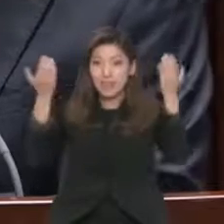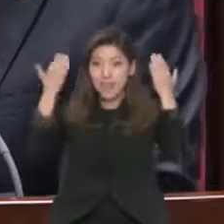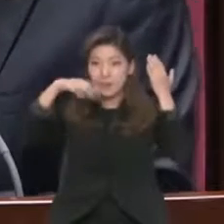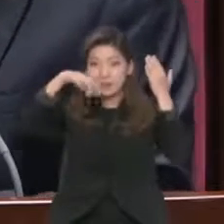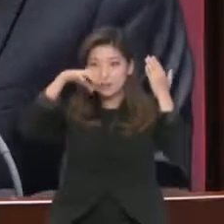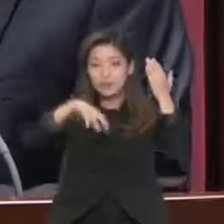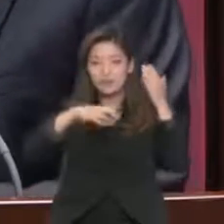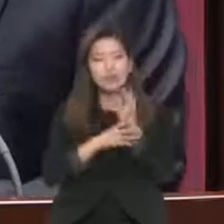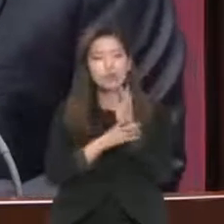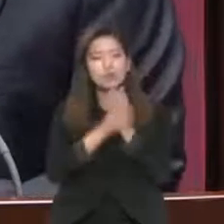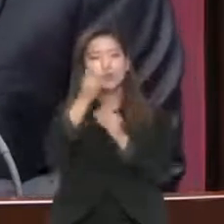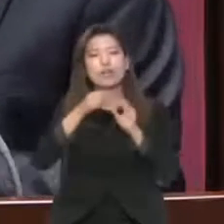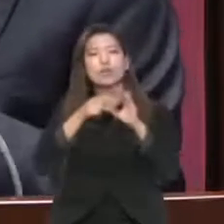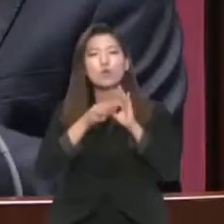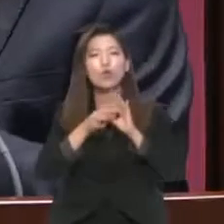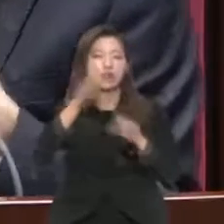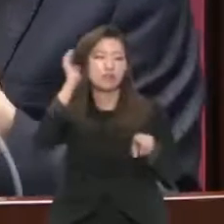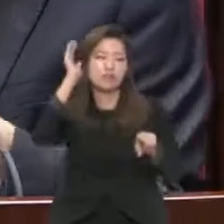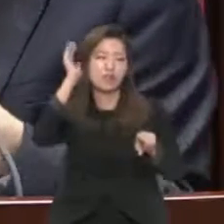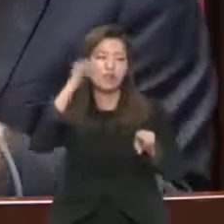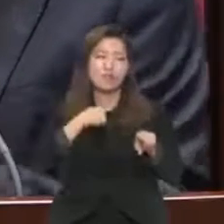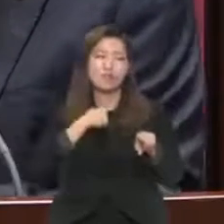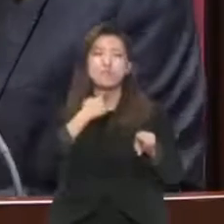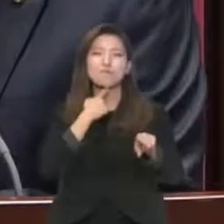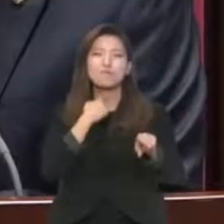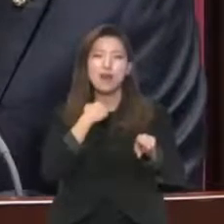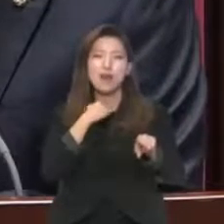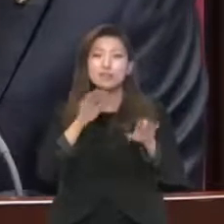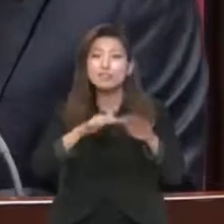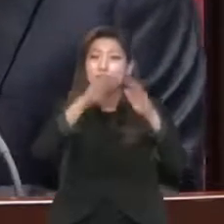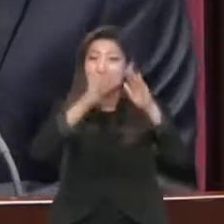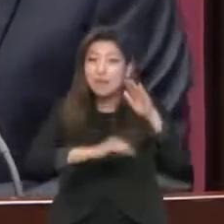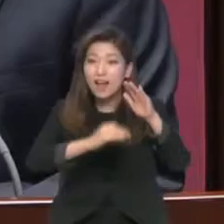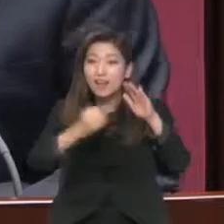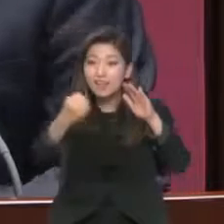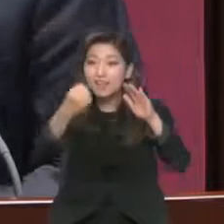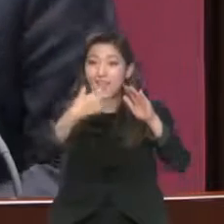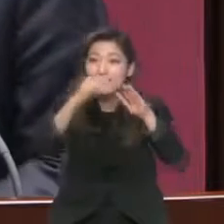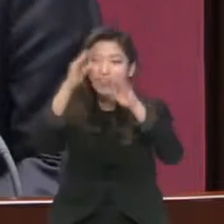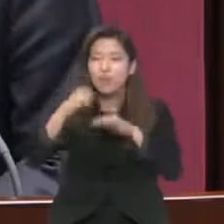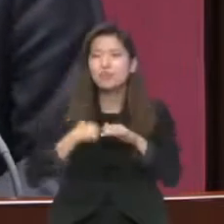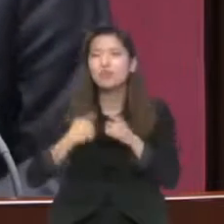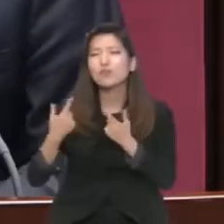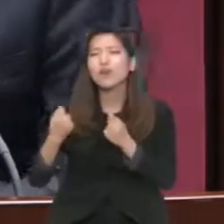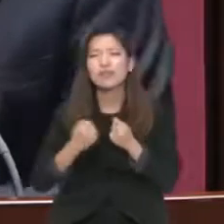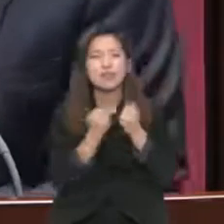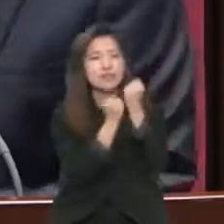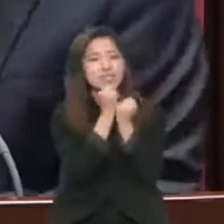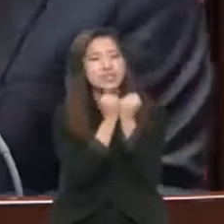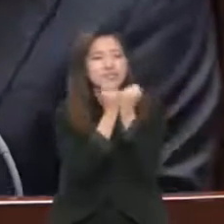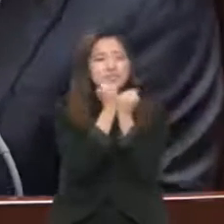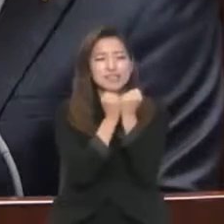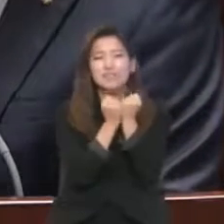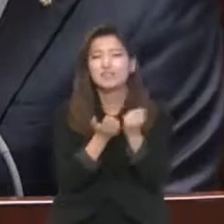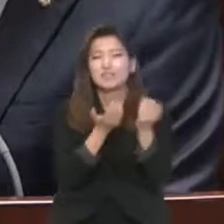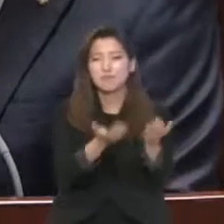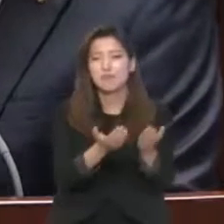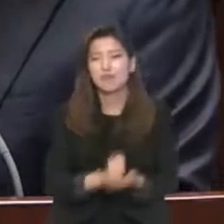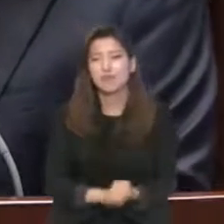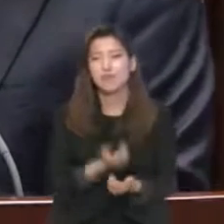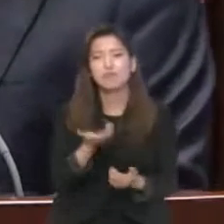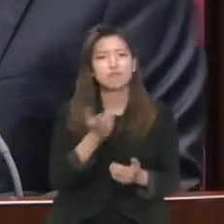적이 있습니다. 장관님의 말씀하고 거의 대동소이하게 학생들에게 설명한 것으로 저는 기억합니다. 근데 학생들이 이런